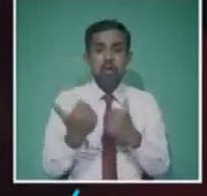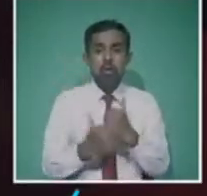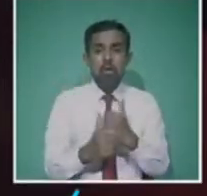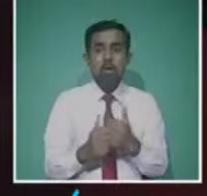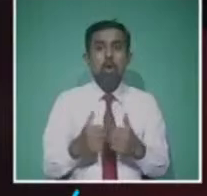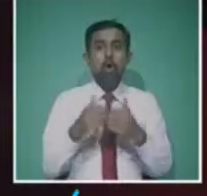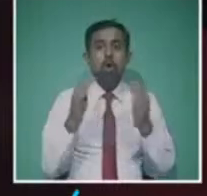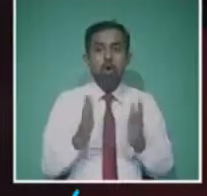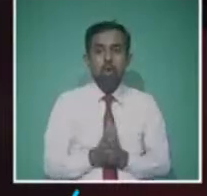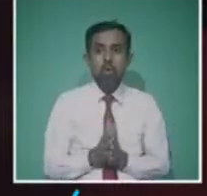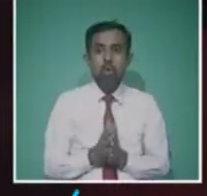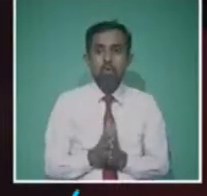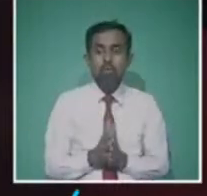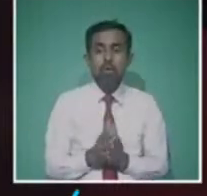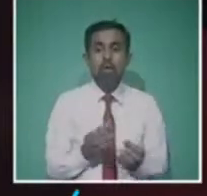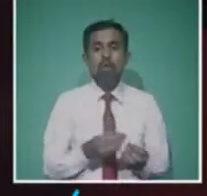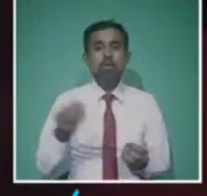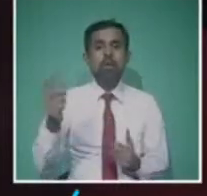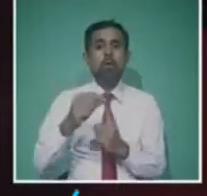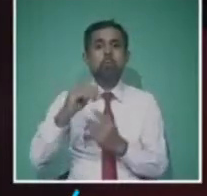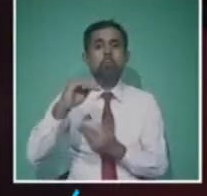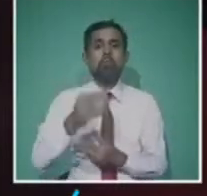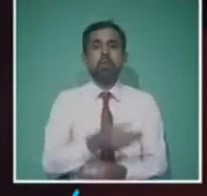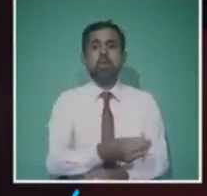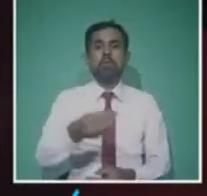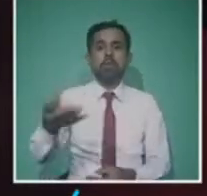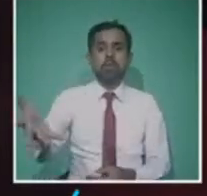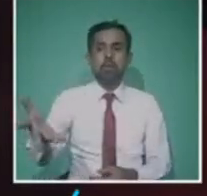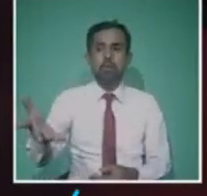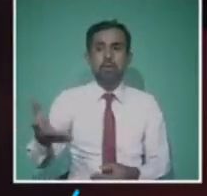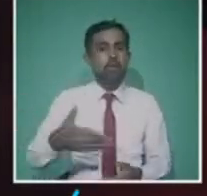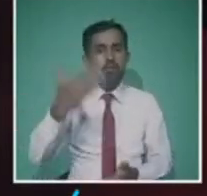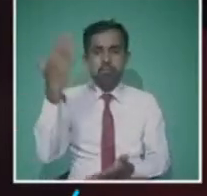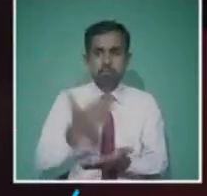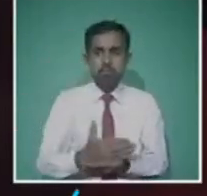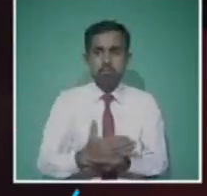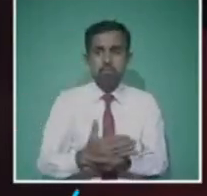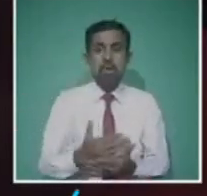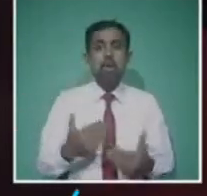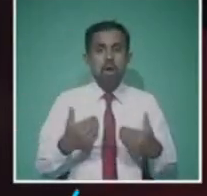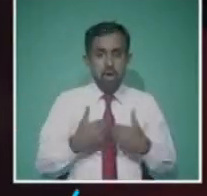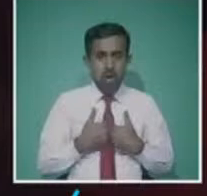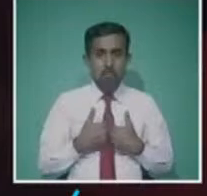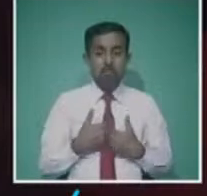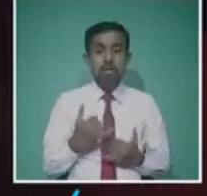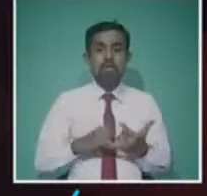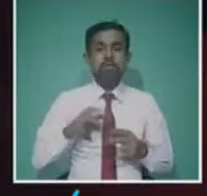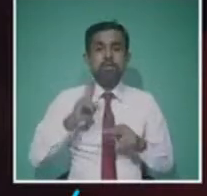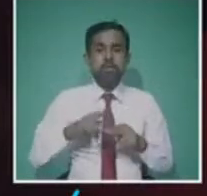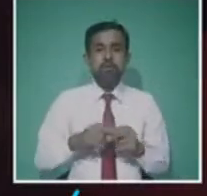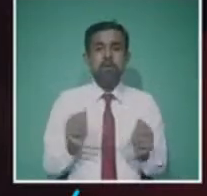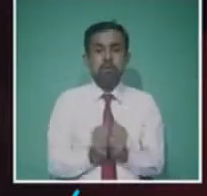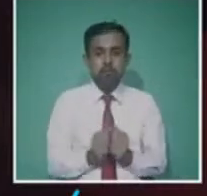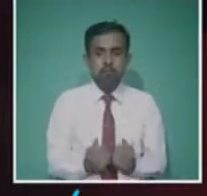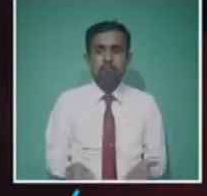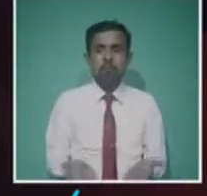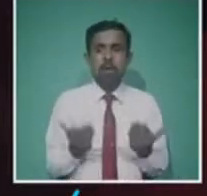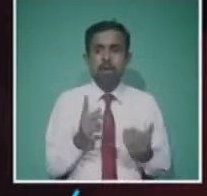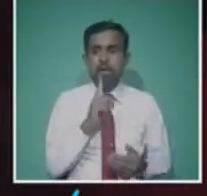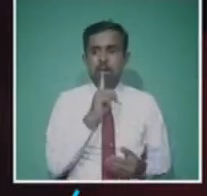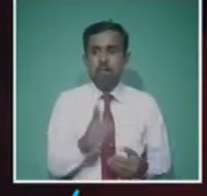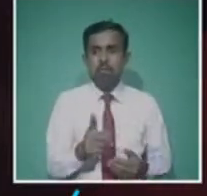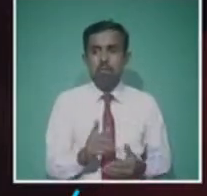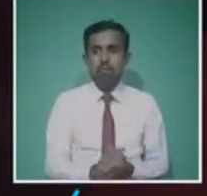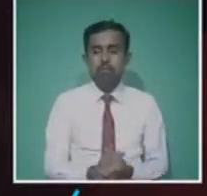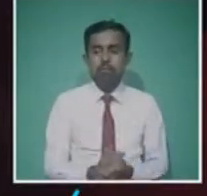වගේ සියලු කාරණා අද ලබා දෙන පෞද්ගලික අංශයට ඒ සියලු දේ වහනවත්වල ඉවරලා අපේ සේවකයන්ගෙන් ඒක කරගන්න තත්ත්වෙටපත් කරගන්න කියලා. ඒ වගේම